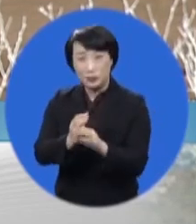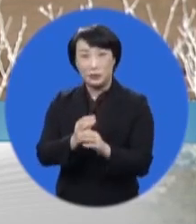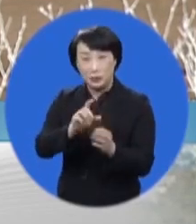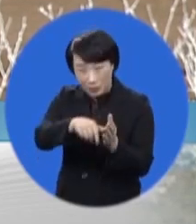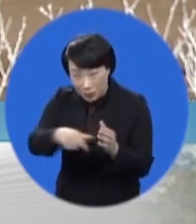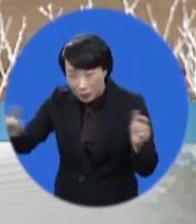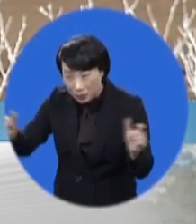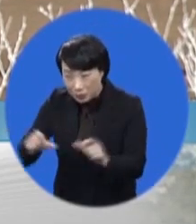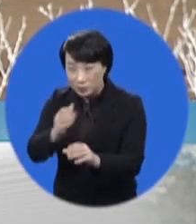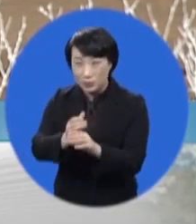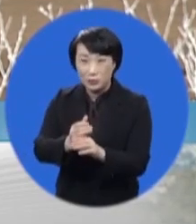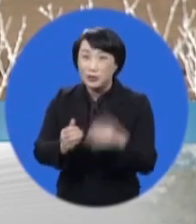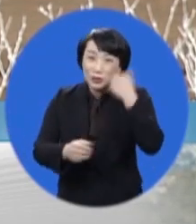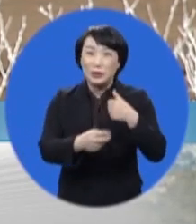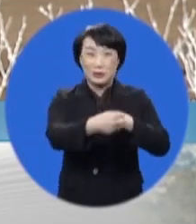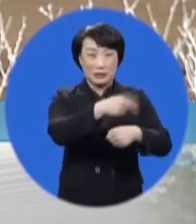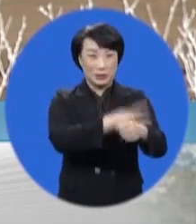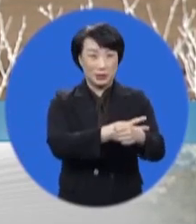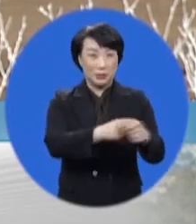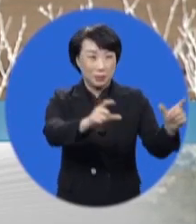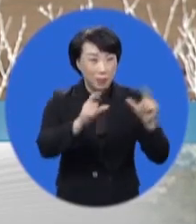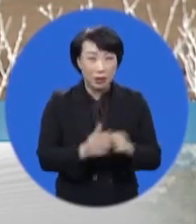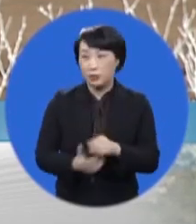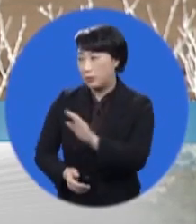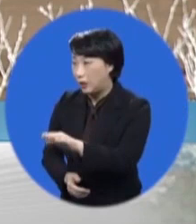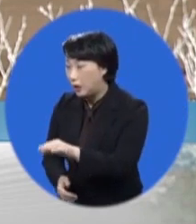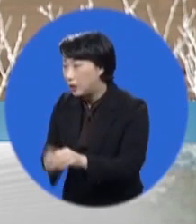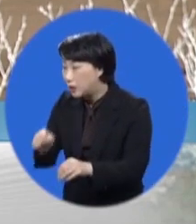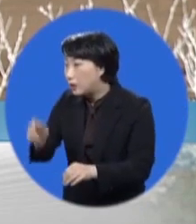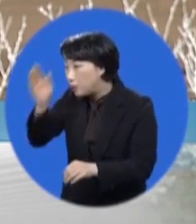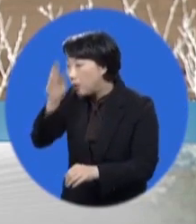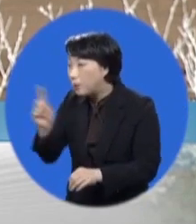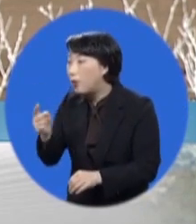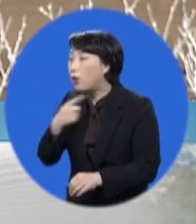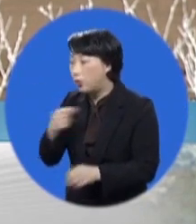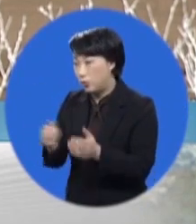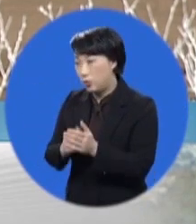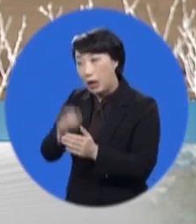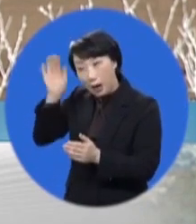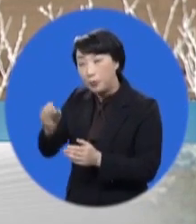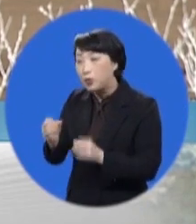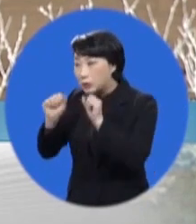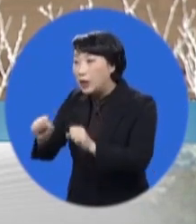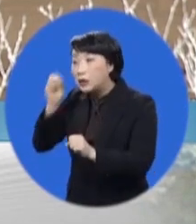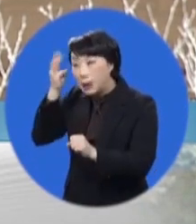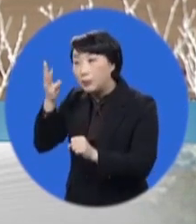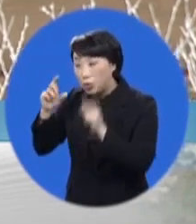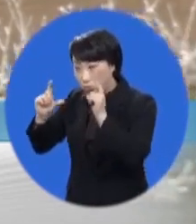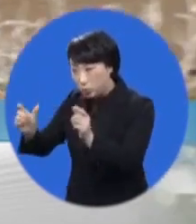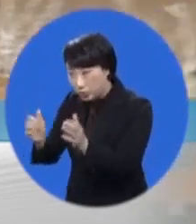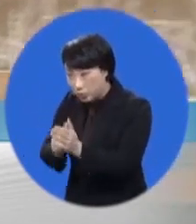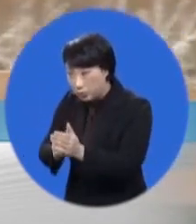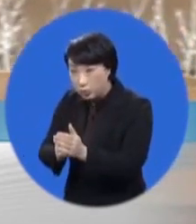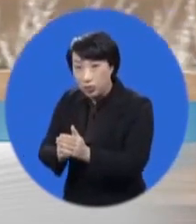예, 어느 의사가 말합니다. 당신은 이런 병으로 3개월밖에 못 삽니다.